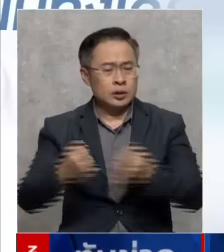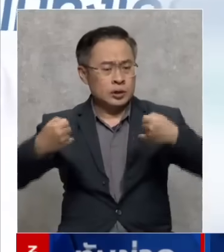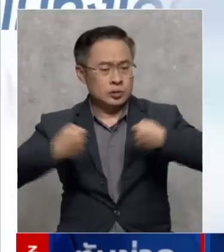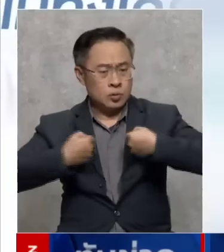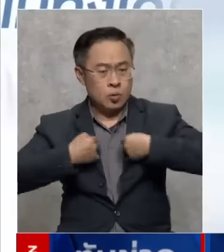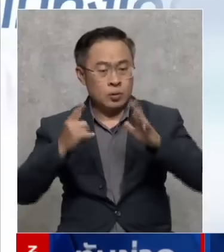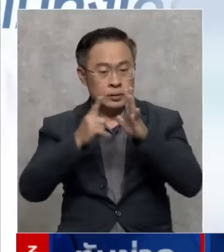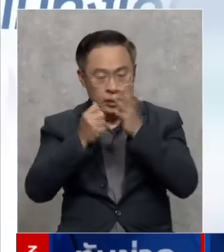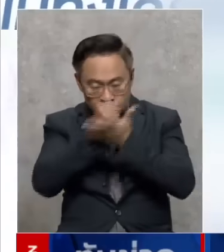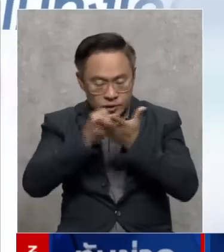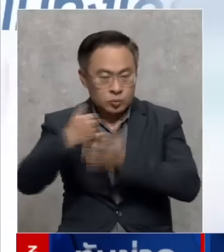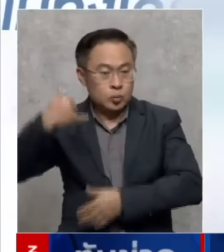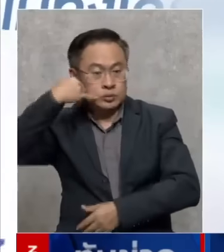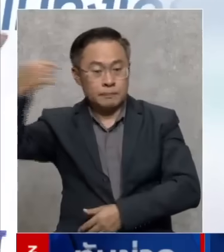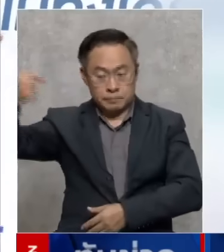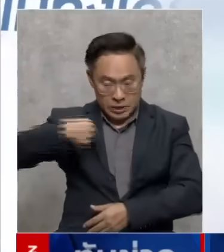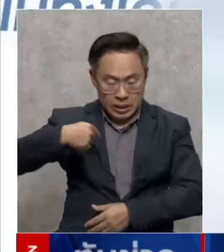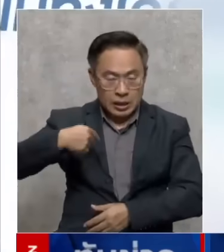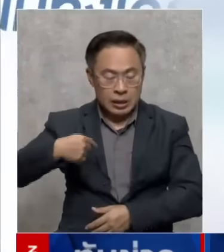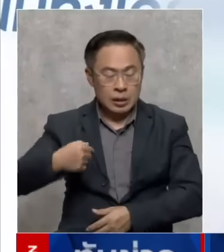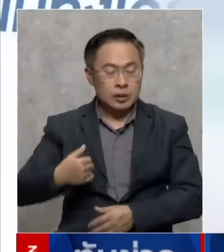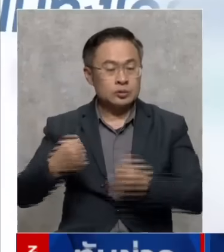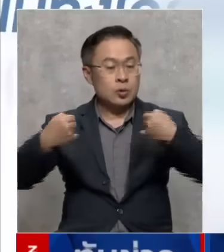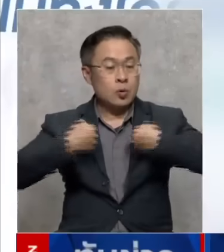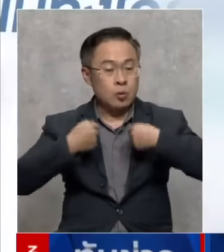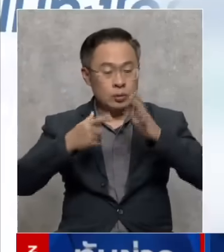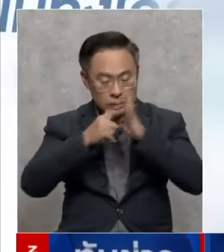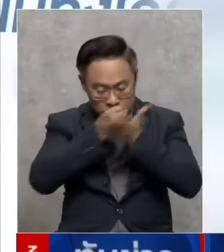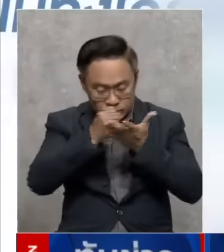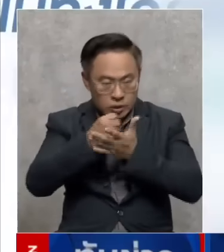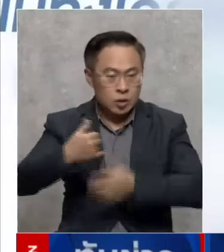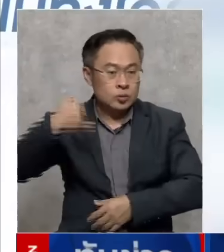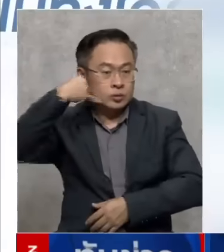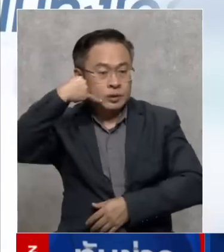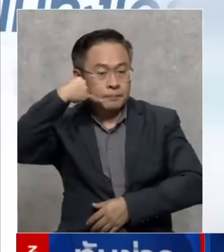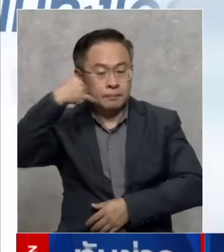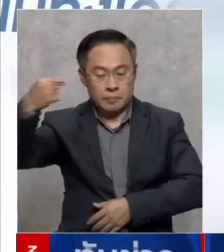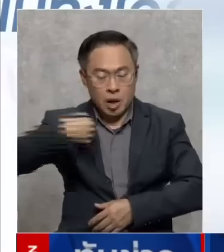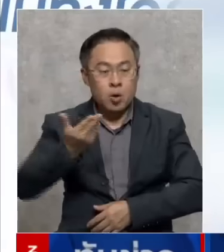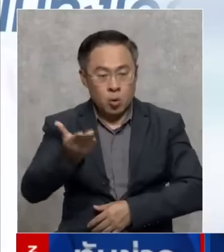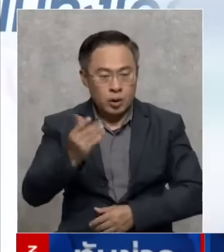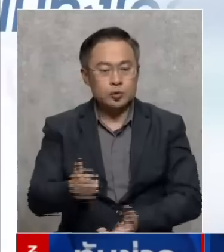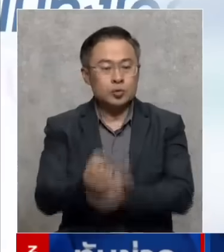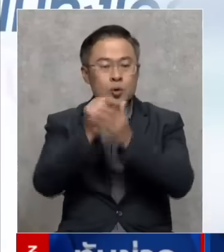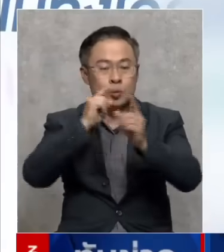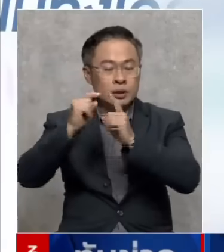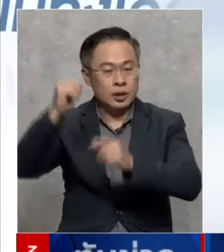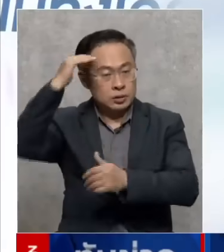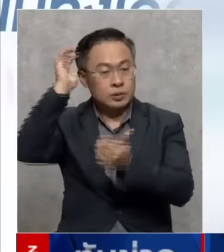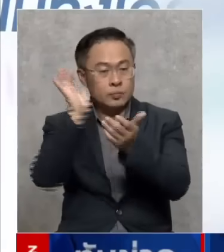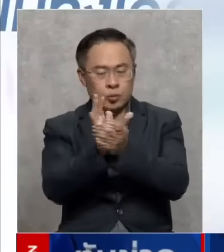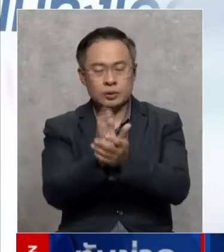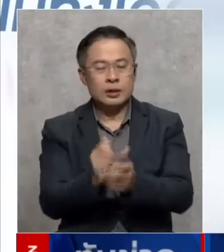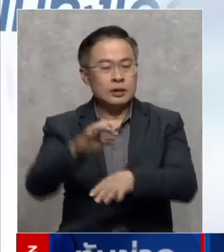คุยกับตำรวจให้หน่อยเพื่อที่จะเคลียร์ไม่ให้ขยายผลตัวเขาเองก็เลยอ่ะรับคุยให้คุยกับตำรวจระดับรองสารวัตร